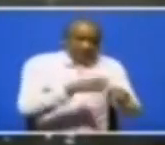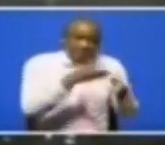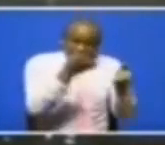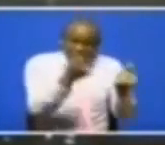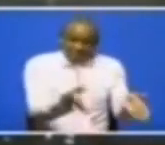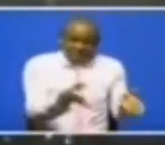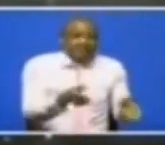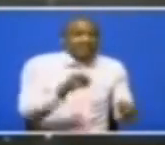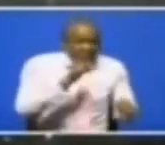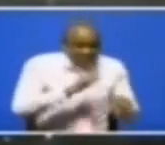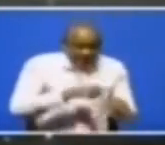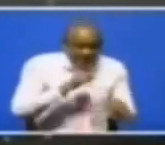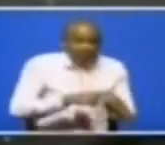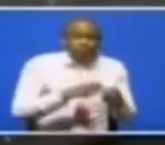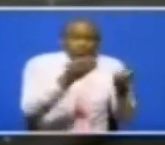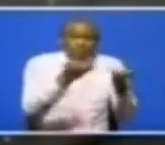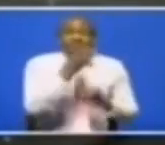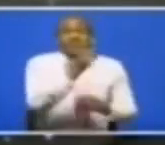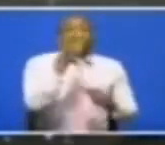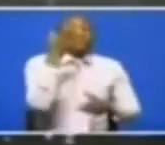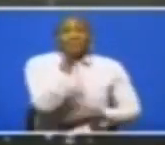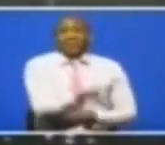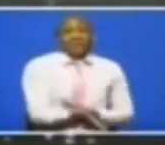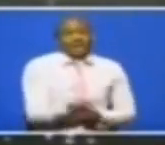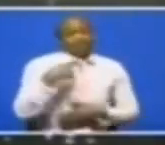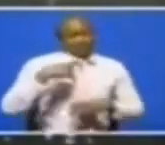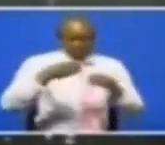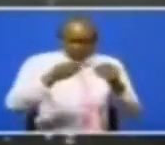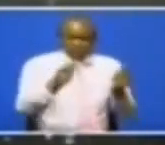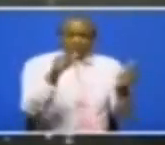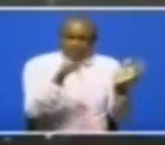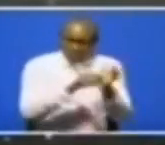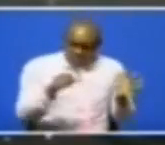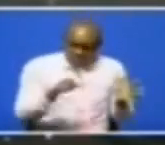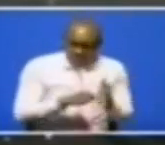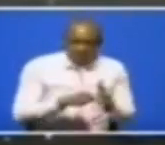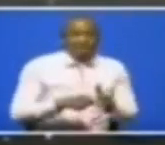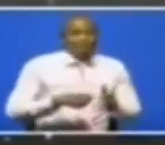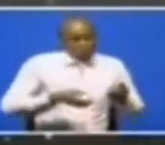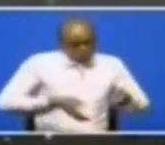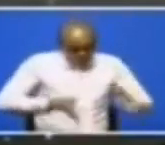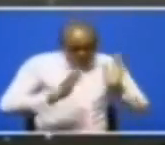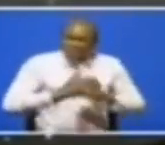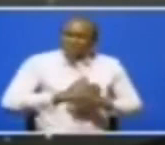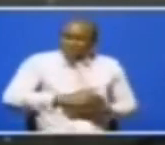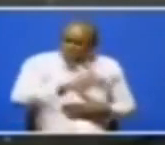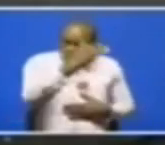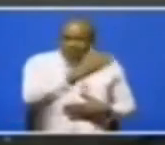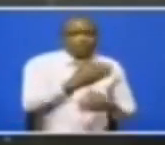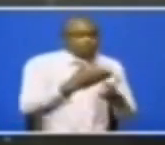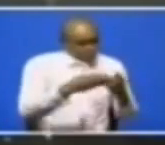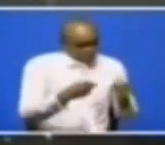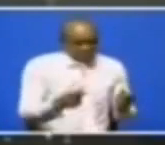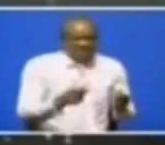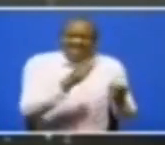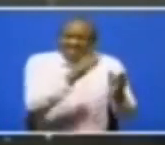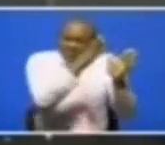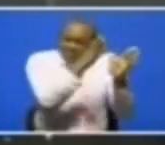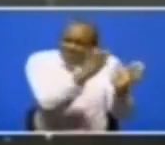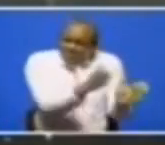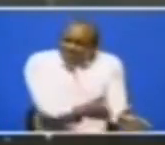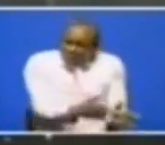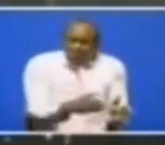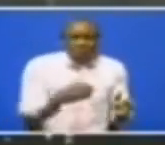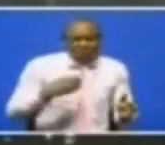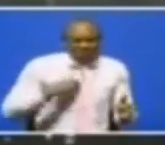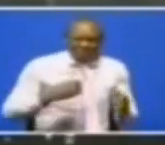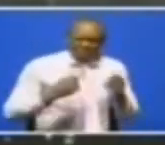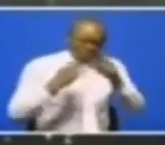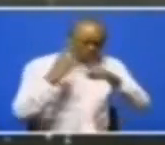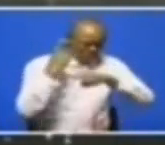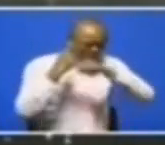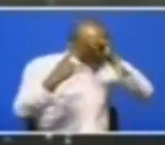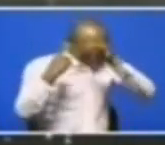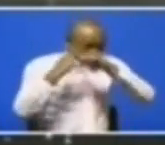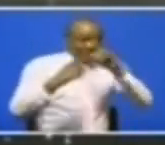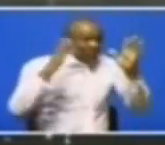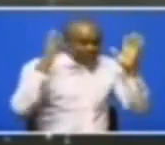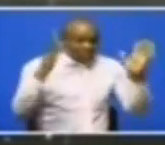wakati anahitajika, anatoa suluhu na way forward, na ni mtu ambaye ana tajriba